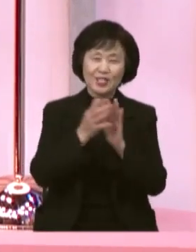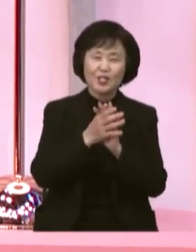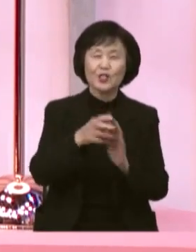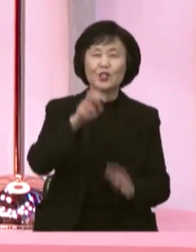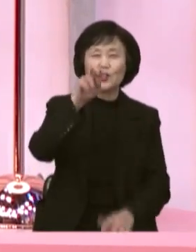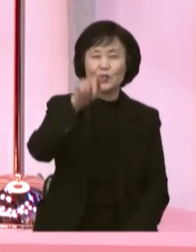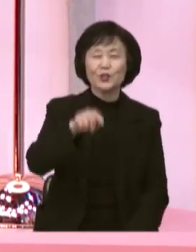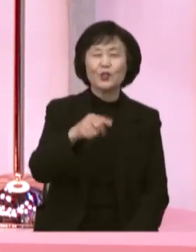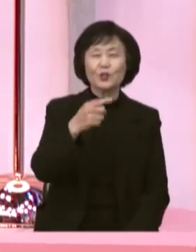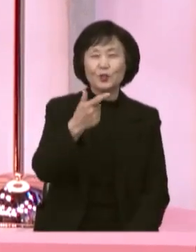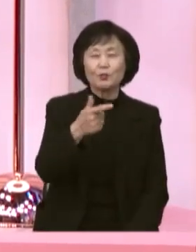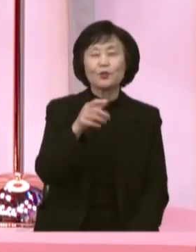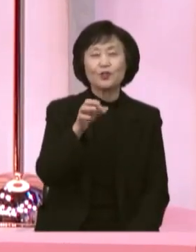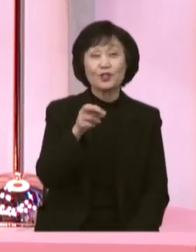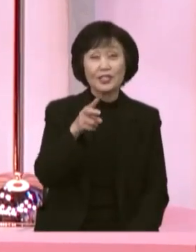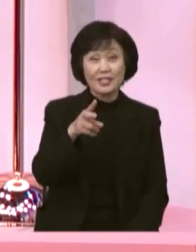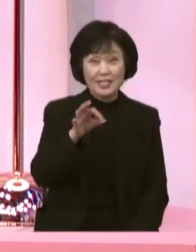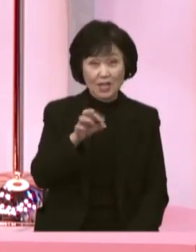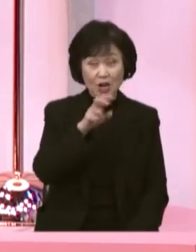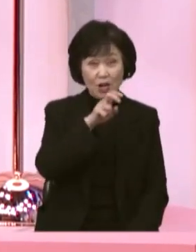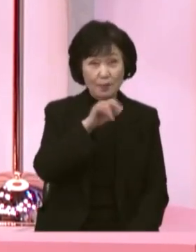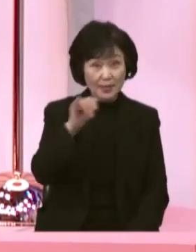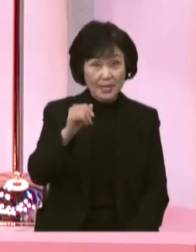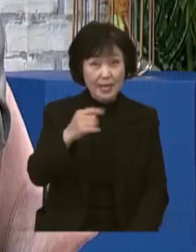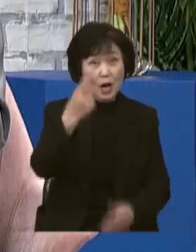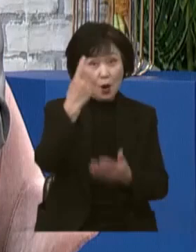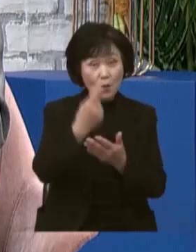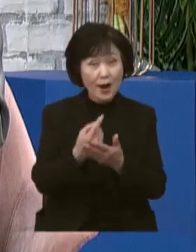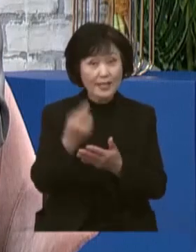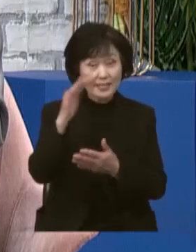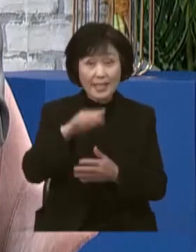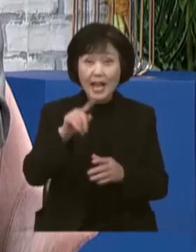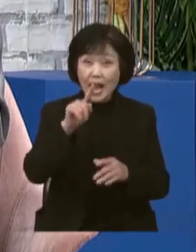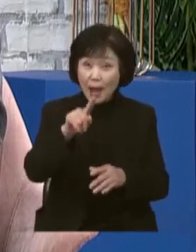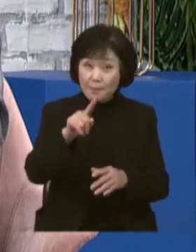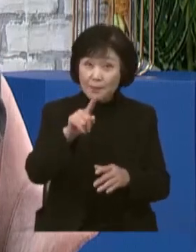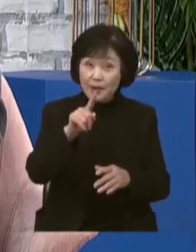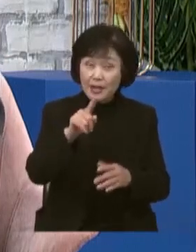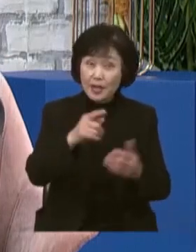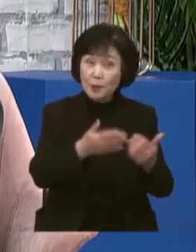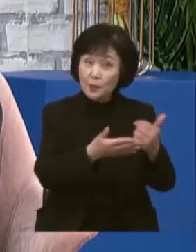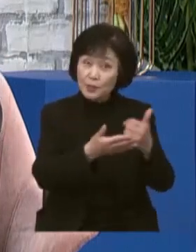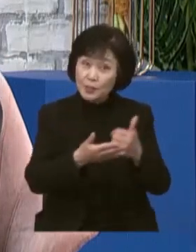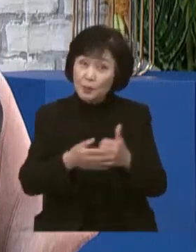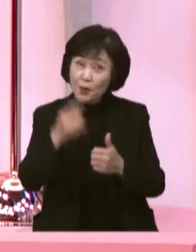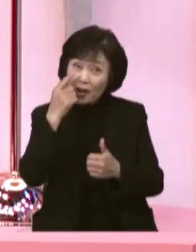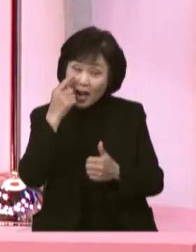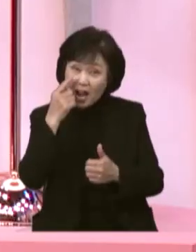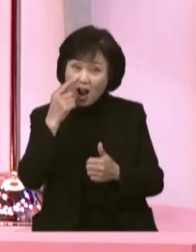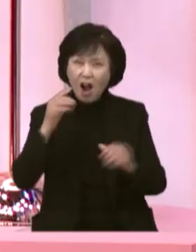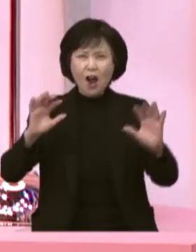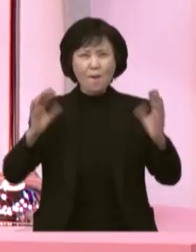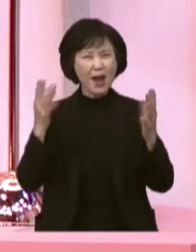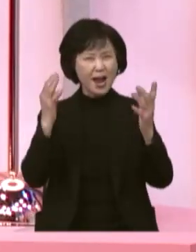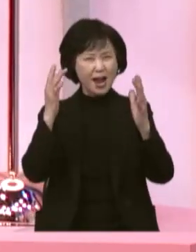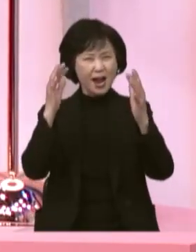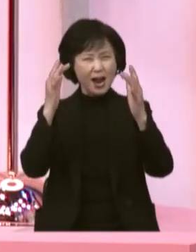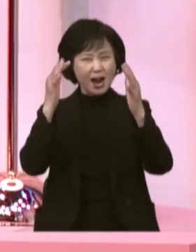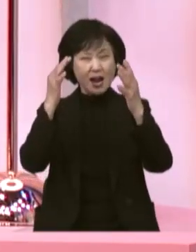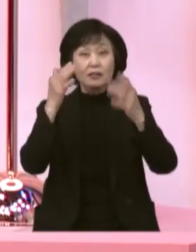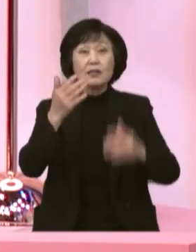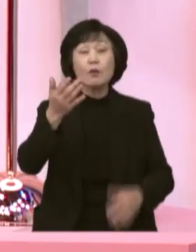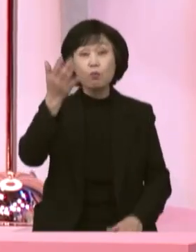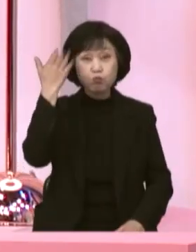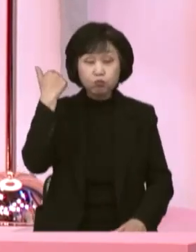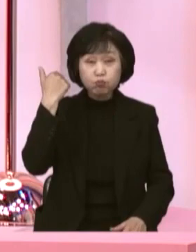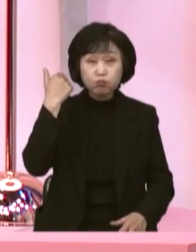거 2, 300명, 아이고 야, 웃기지도 않잖아. 그때가 가장 전성기인데. 그래, 아이고 일부 아니야. 그래가지고